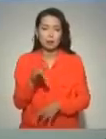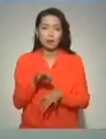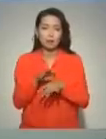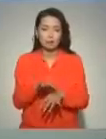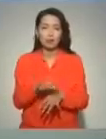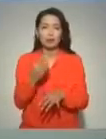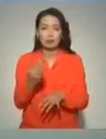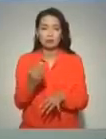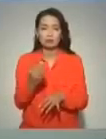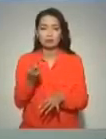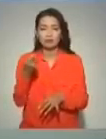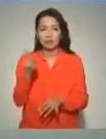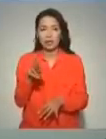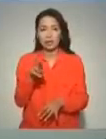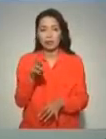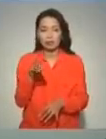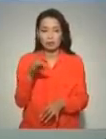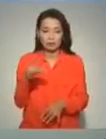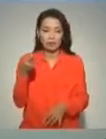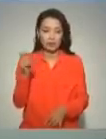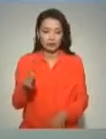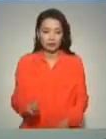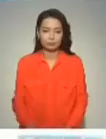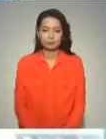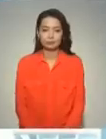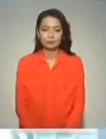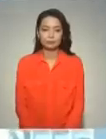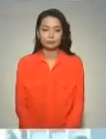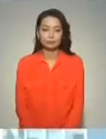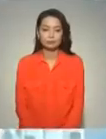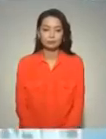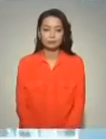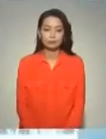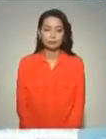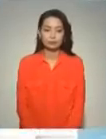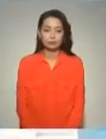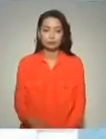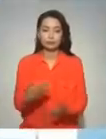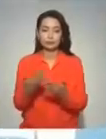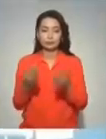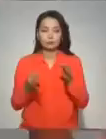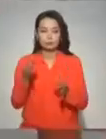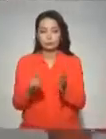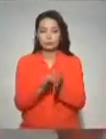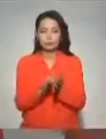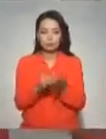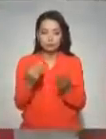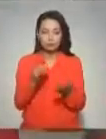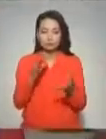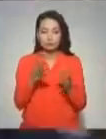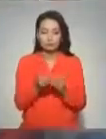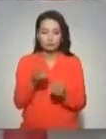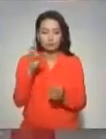ядерной войне. Подробности у моей коллеги Анары Сюмбаевой. Около здания суда в Нью-Йорке весьма шумно. Трамп прибыл